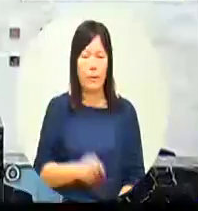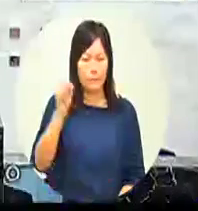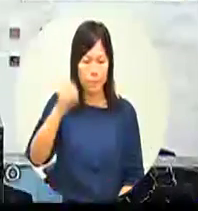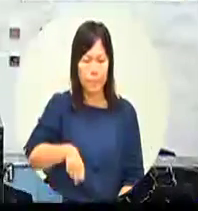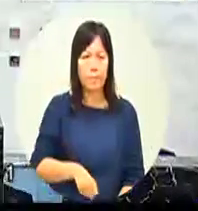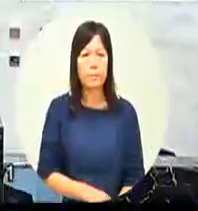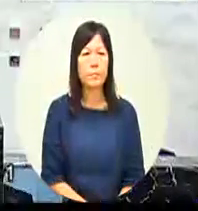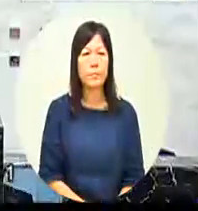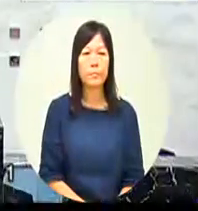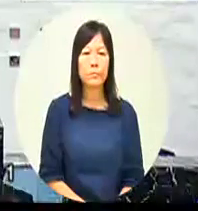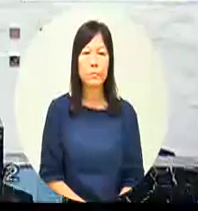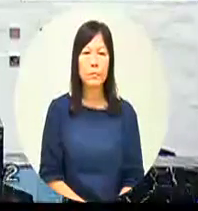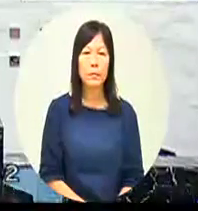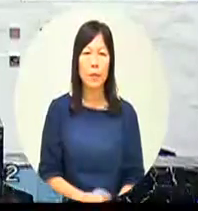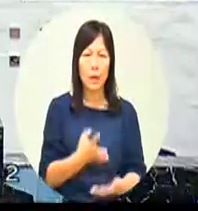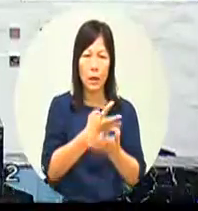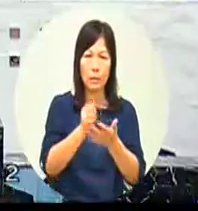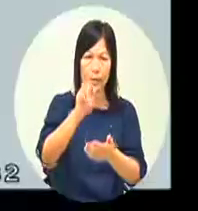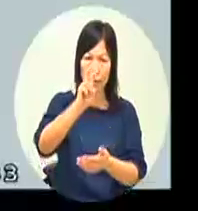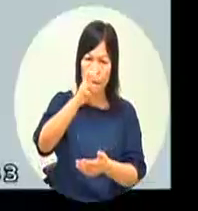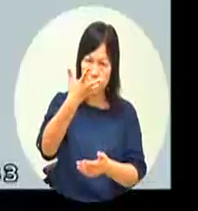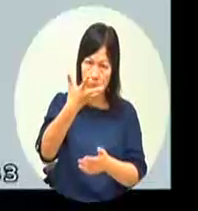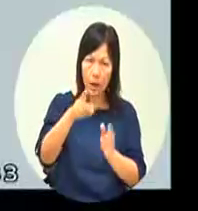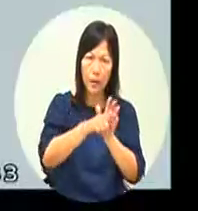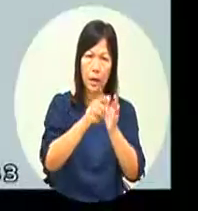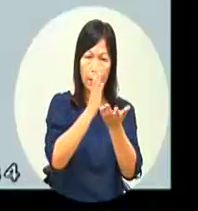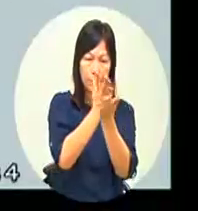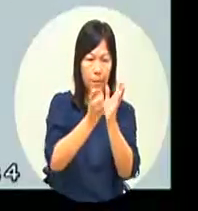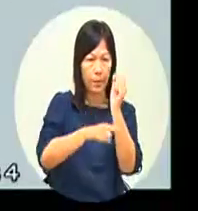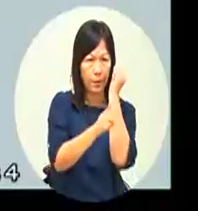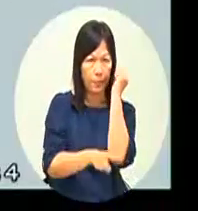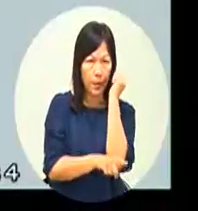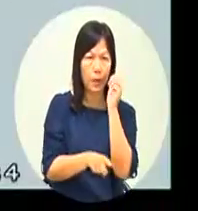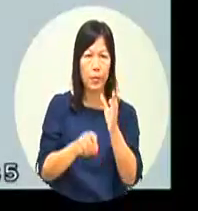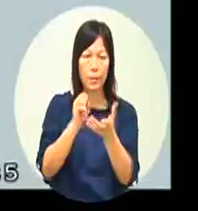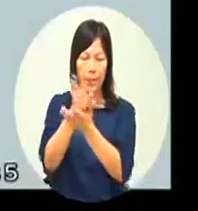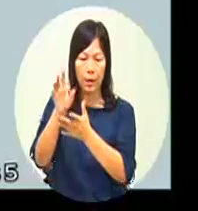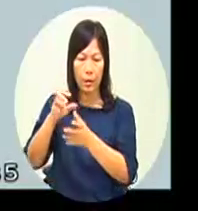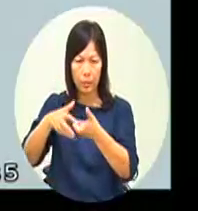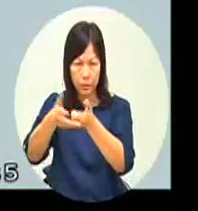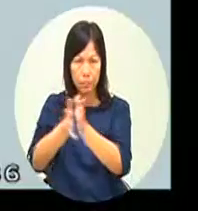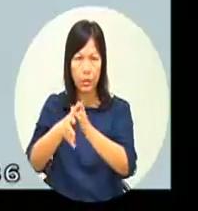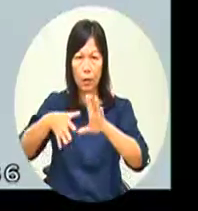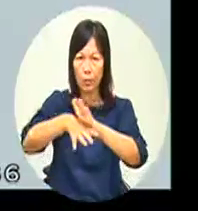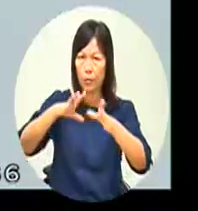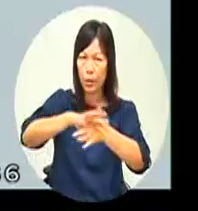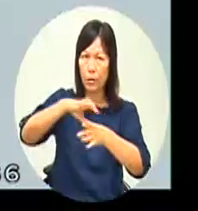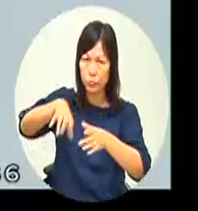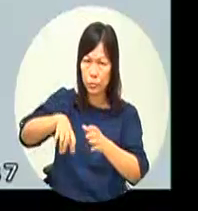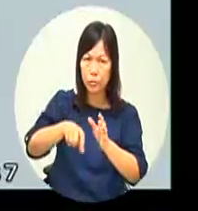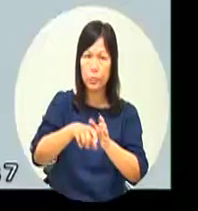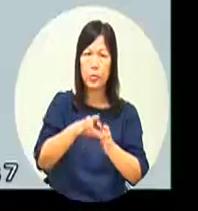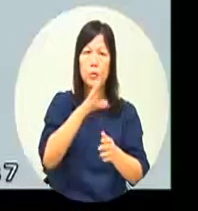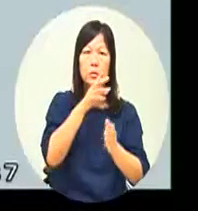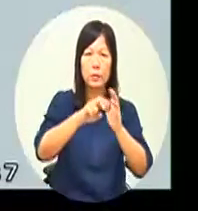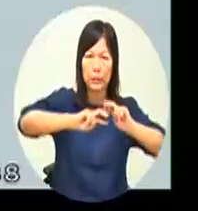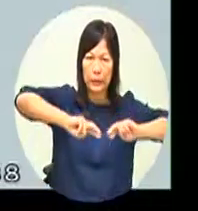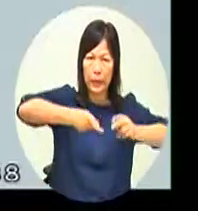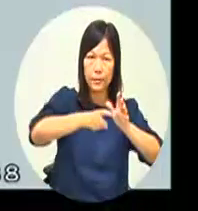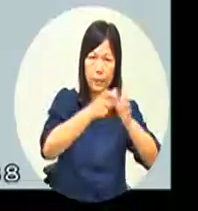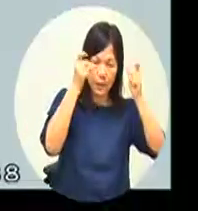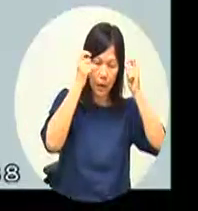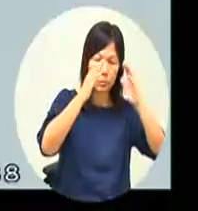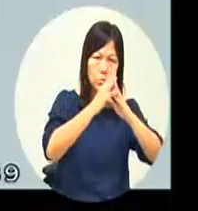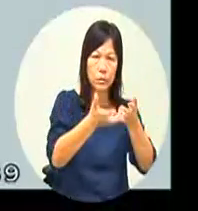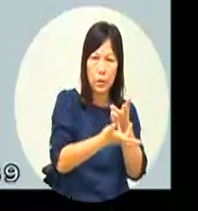查。 案号二十八类别法规报告机关高雄市政府文化局案由修正高